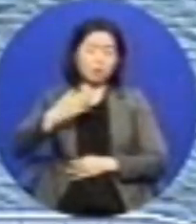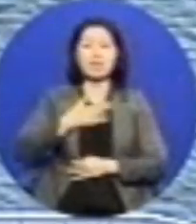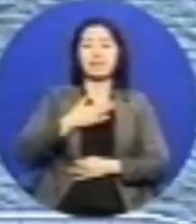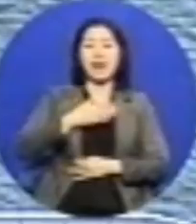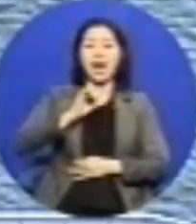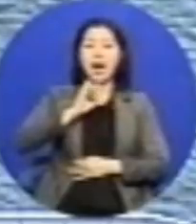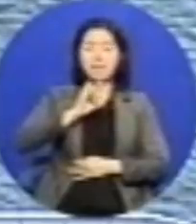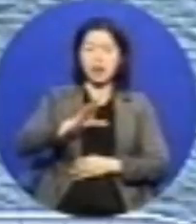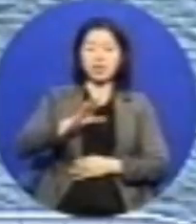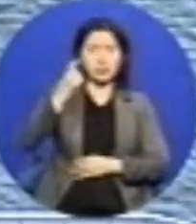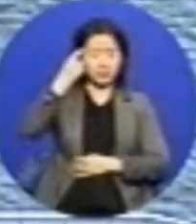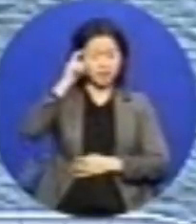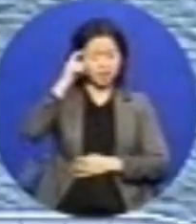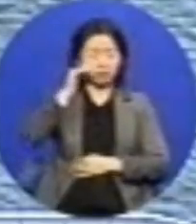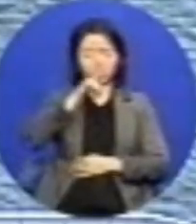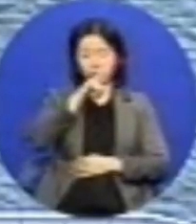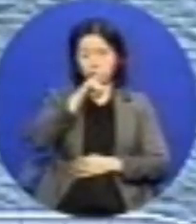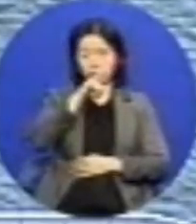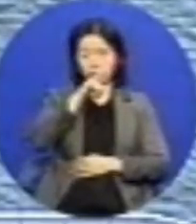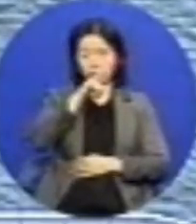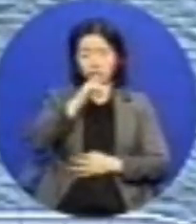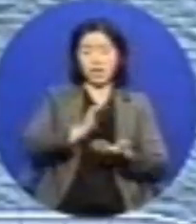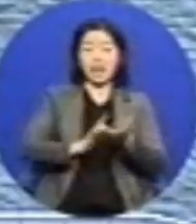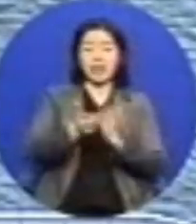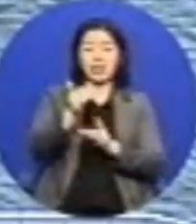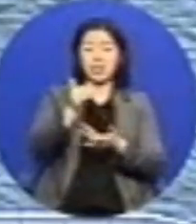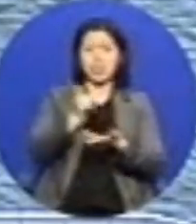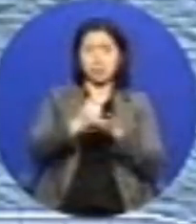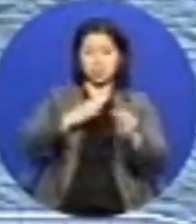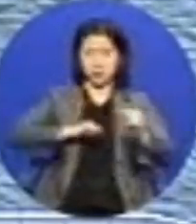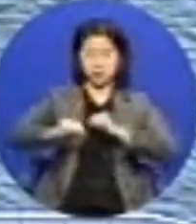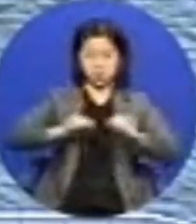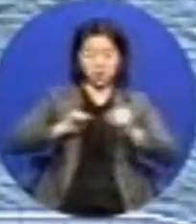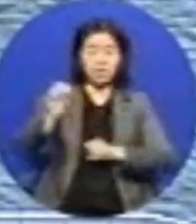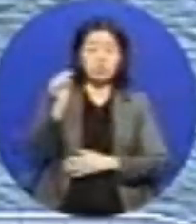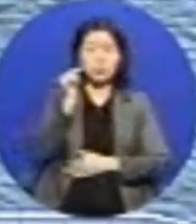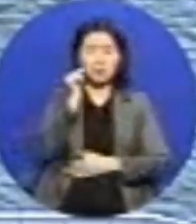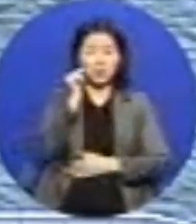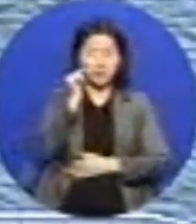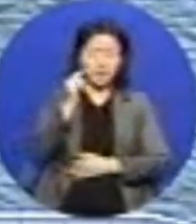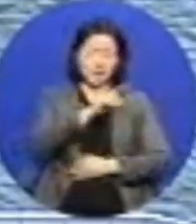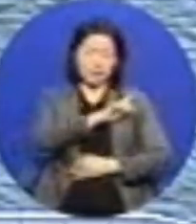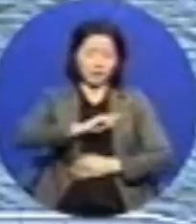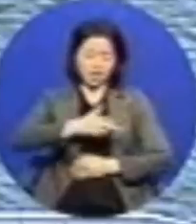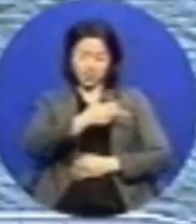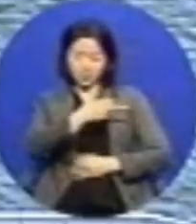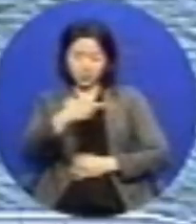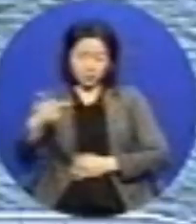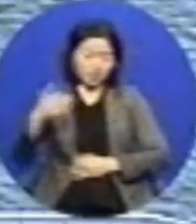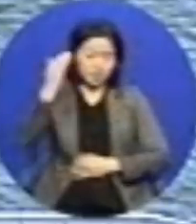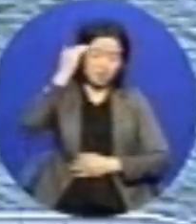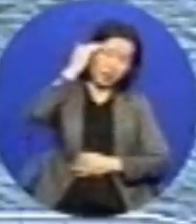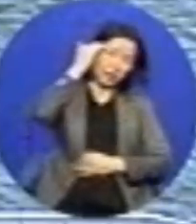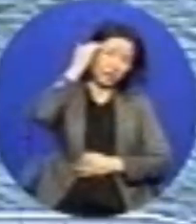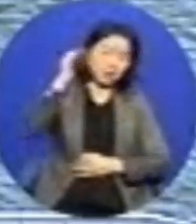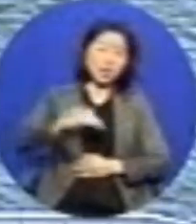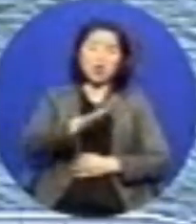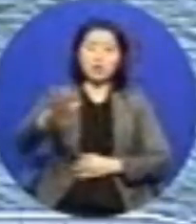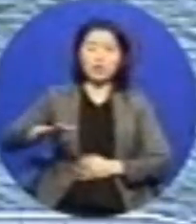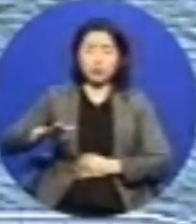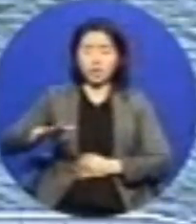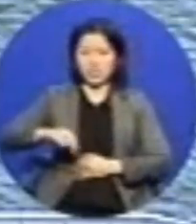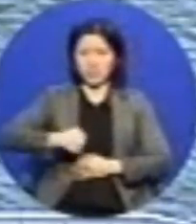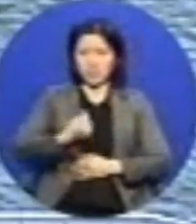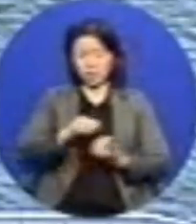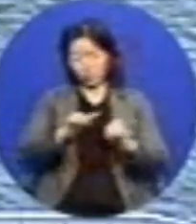생각해요 예수님이 역사 하지 못하시는 가장 큰 걸림돌은 우리 자신이 죽지 않고 살아 있는